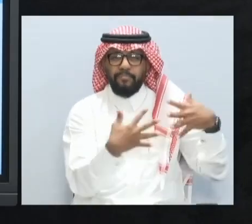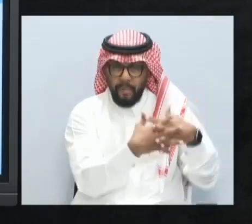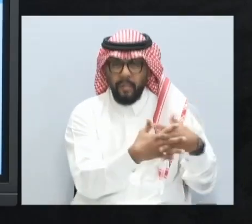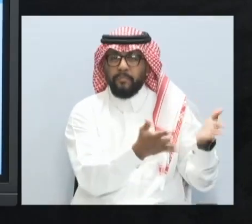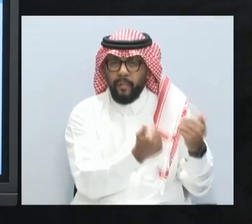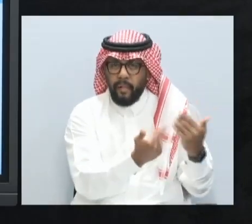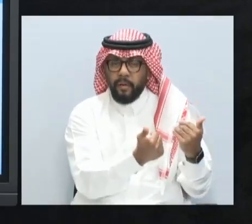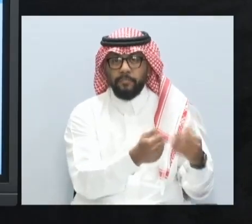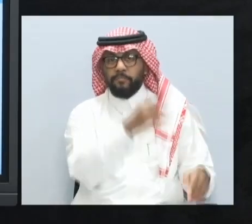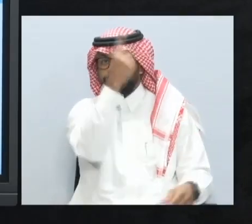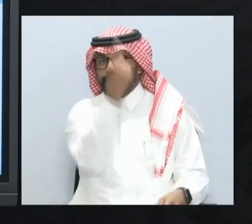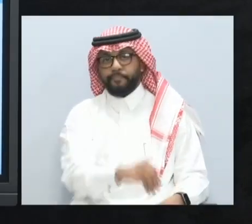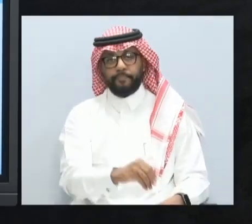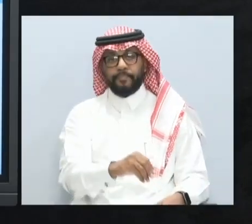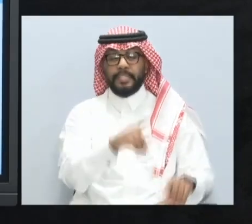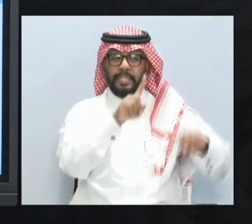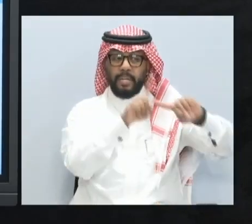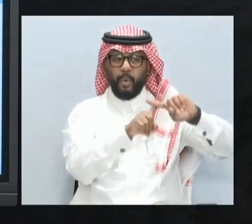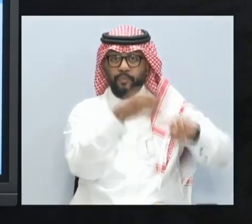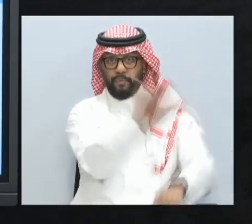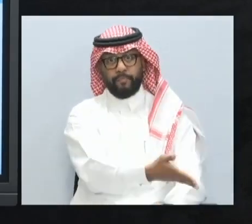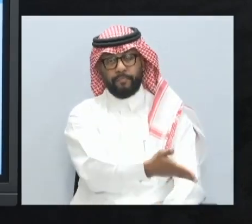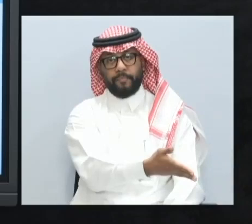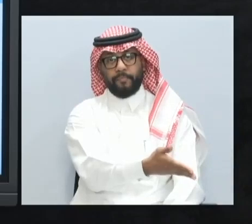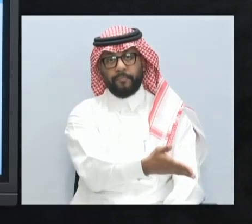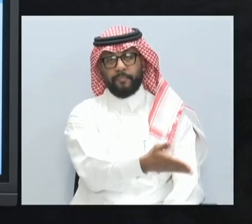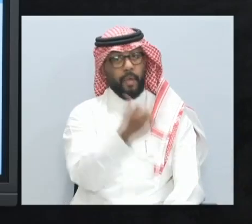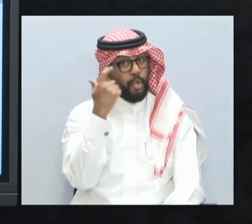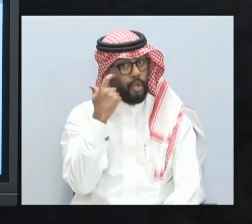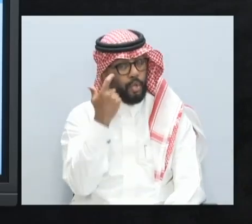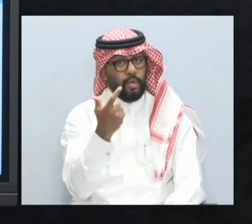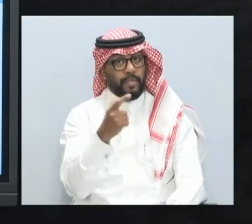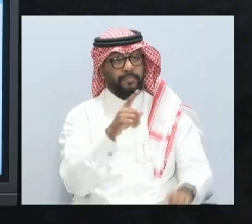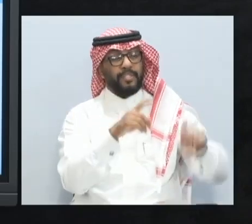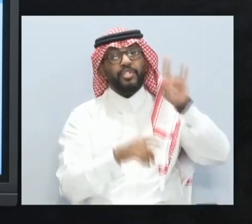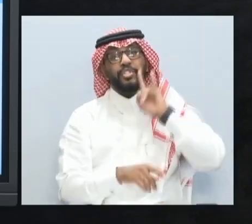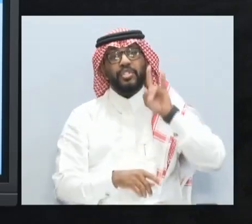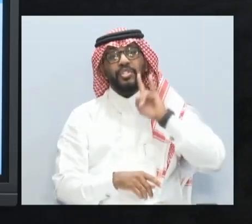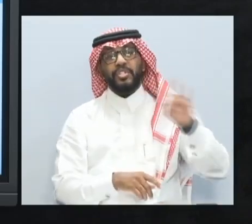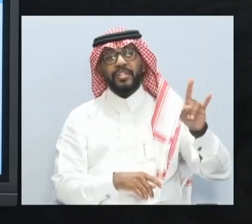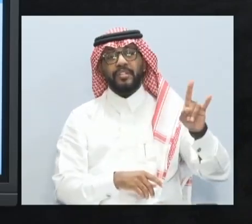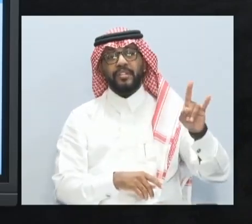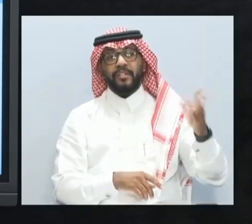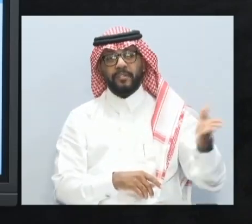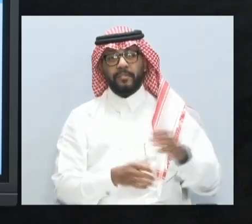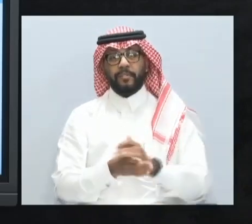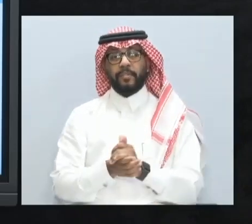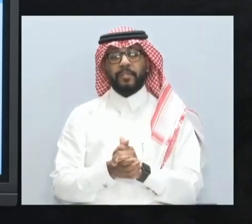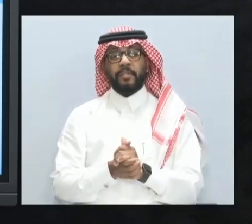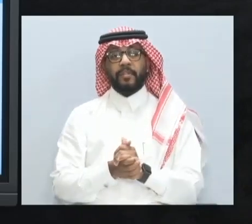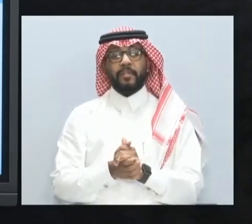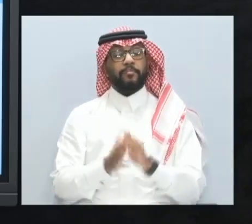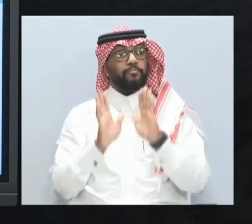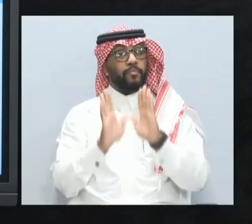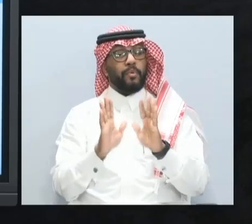و الكفر بالله نسال الله السلامه والعافيه فان هذا الشيطان يخبره باشياء عنده خبر عنها فهي في